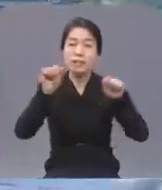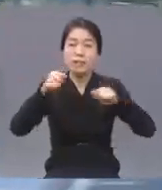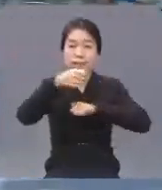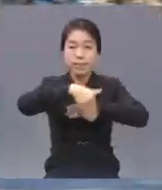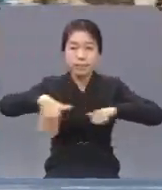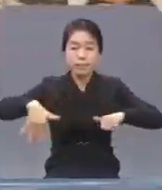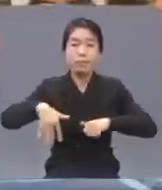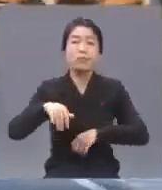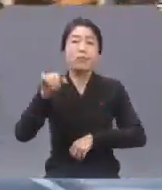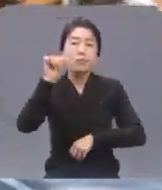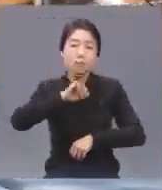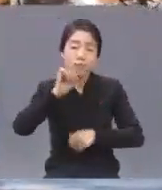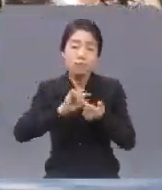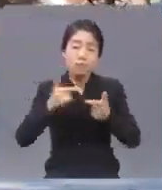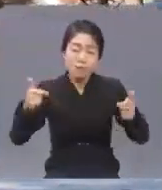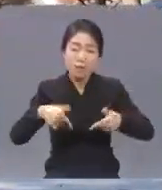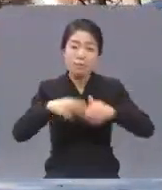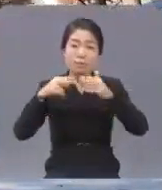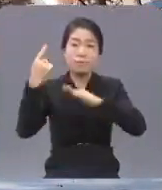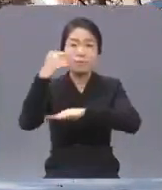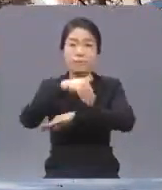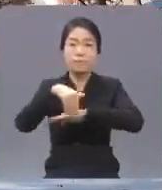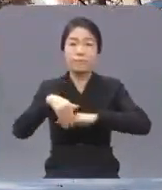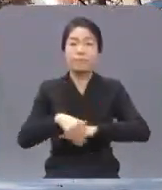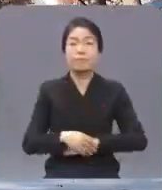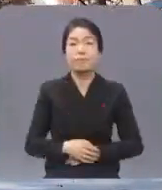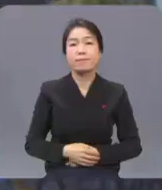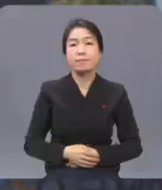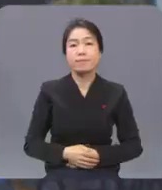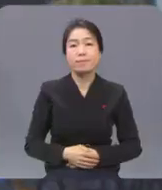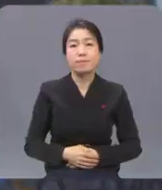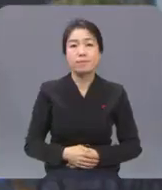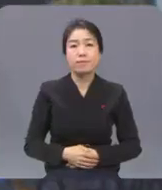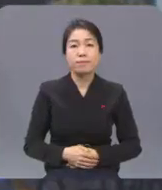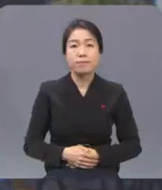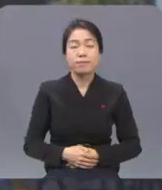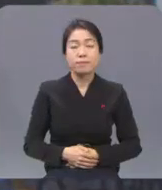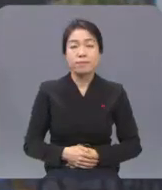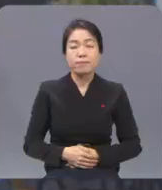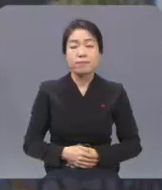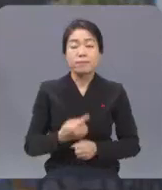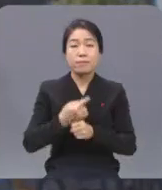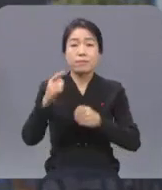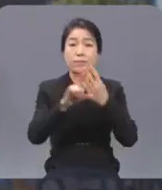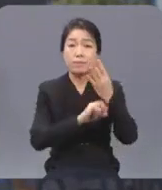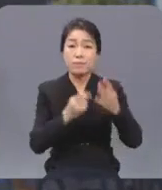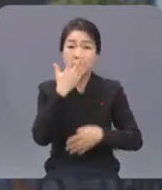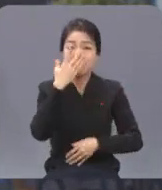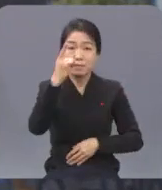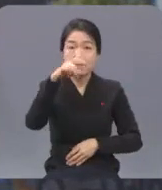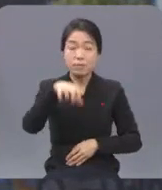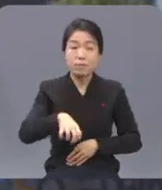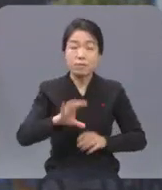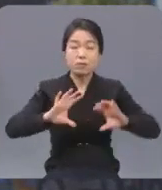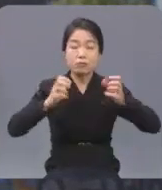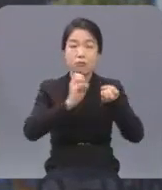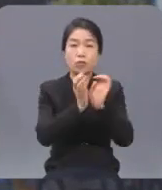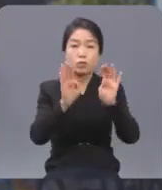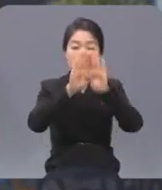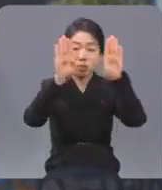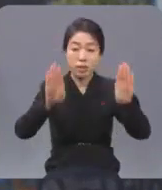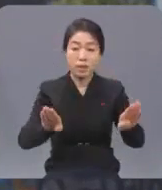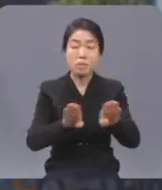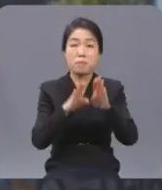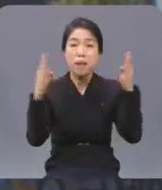시설 등 즐길 거리도 조성할 방침입니다. 내년 4월 순천에서는 국제정원